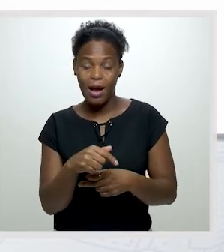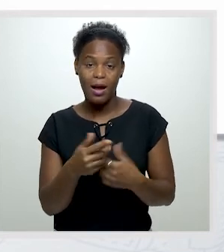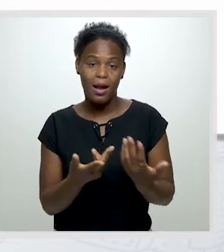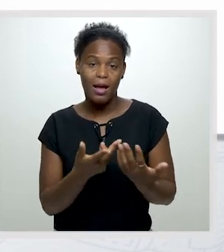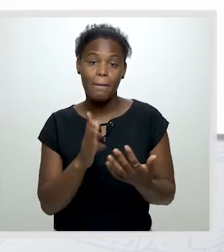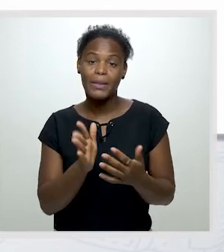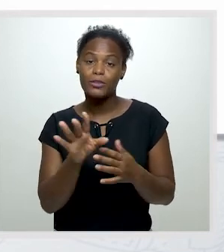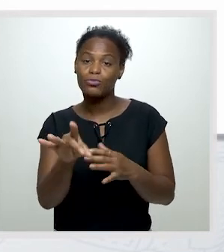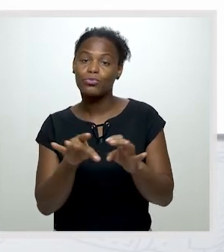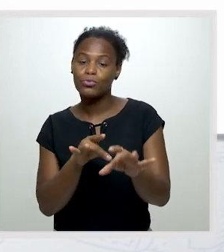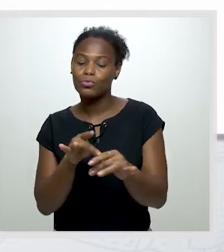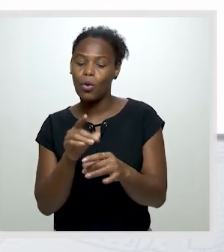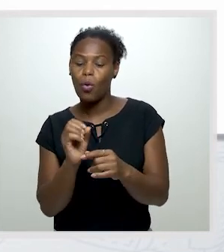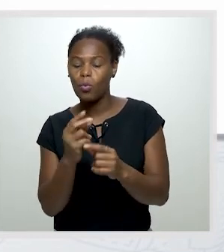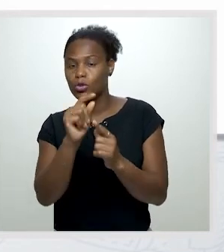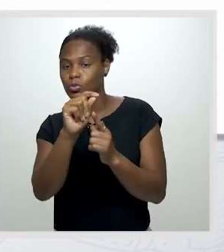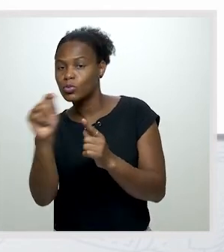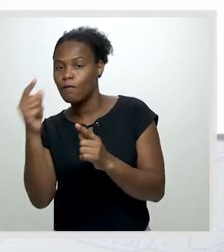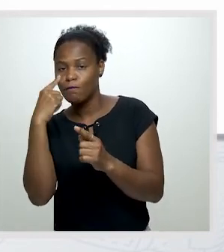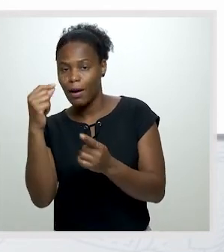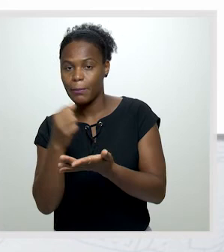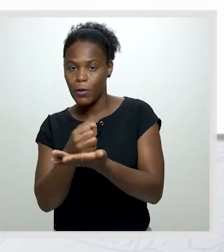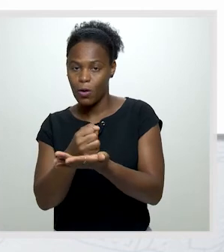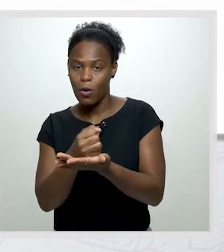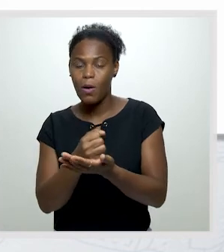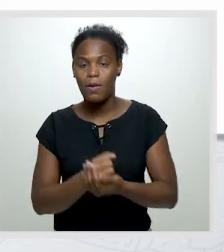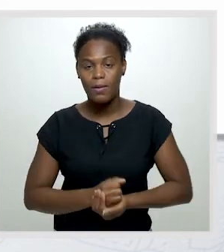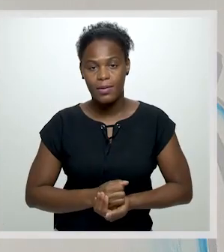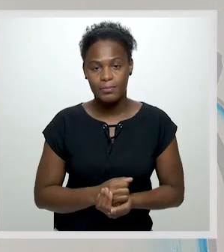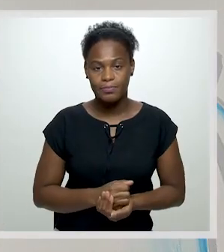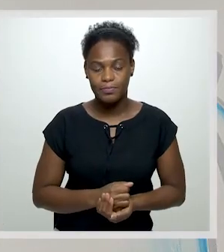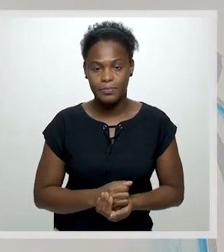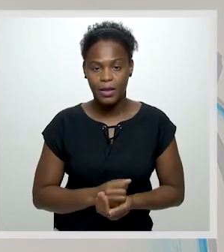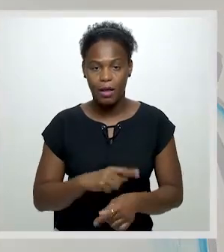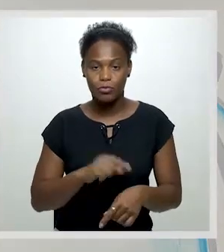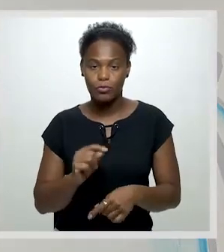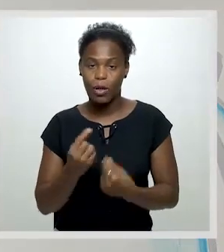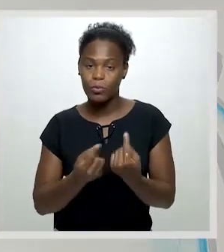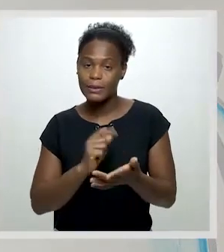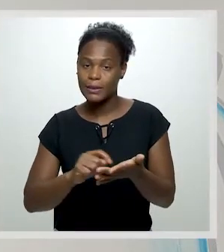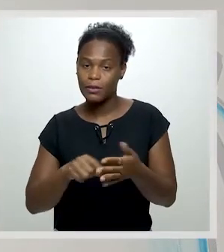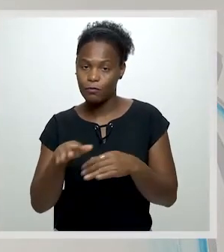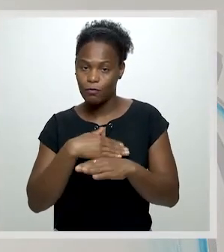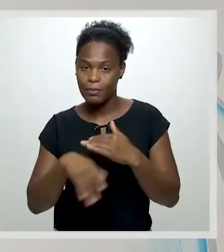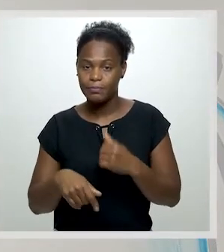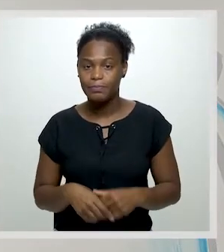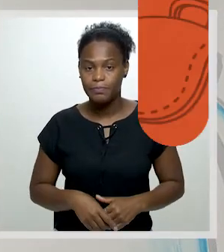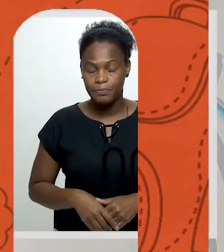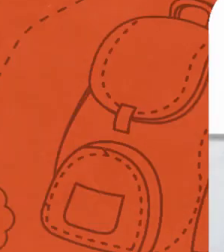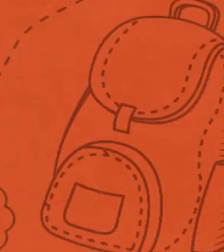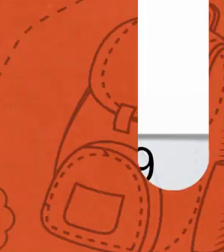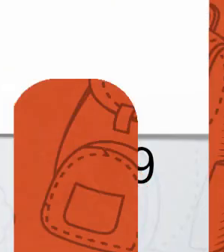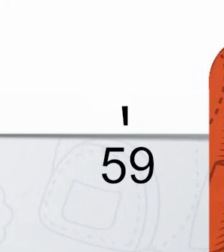suffit de choisir, de souligner l'auxiliaire qui convient. Quelques secondes pour faire cet exercice.